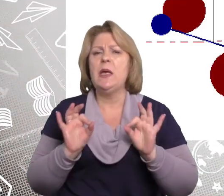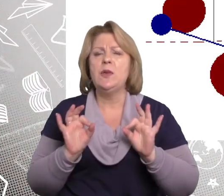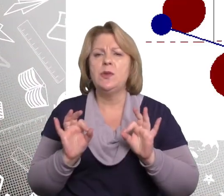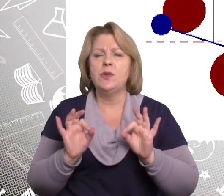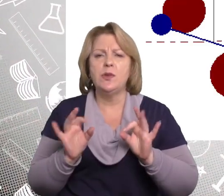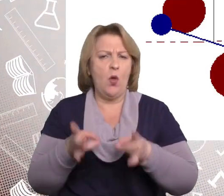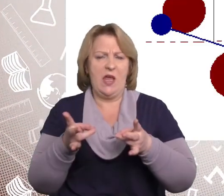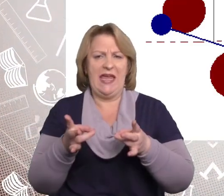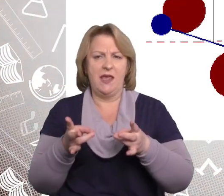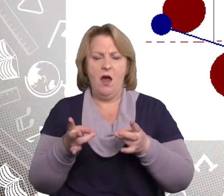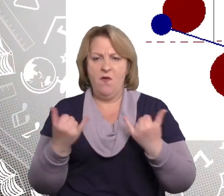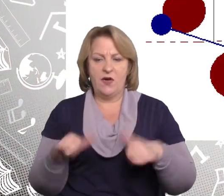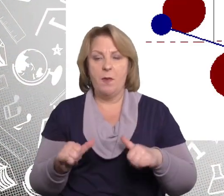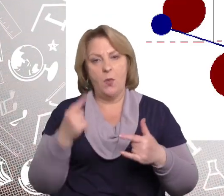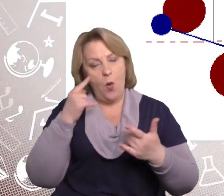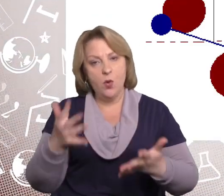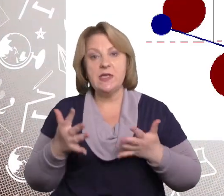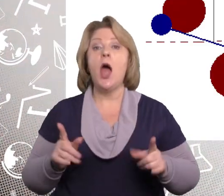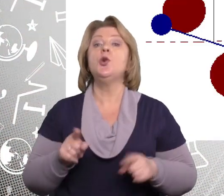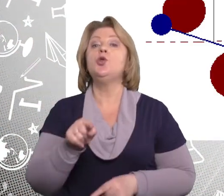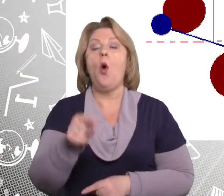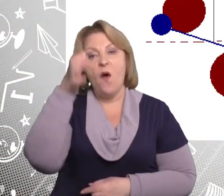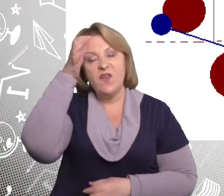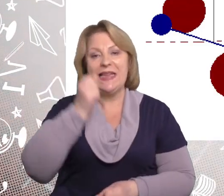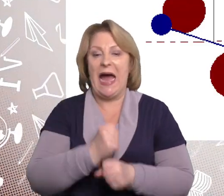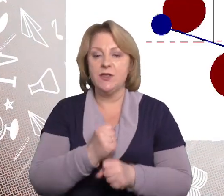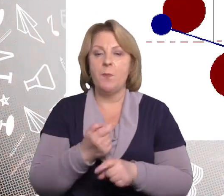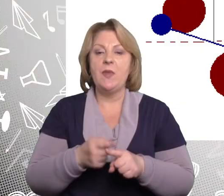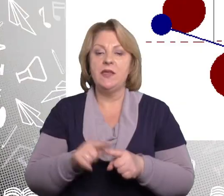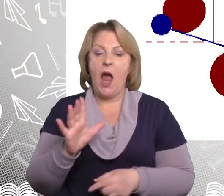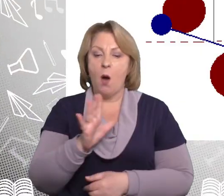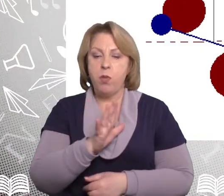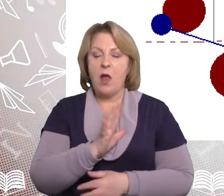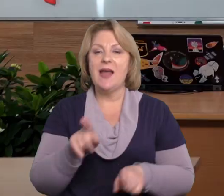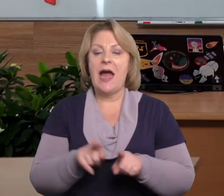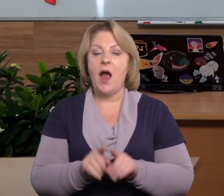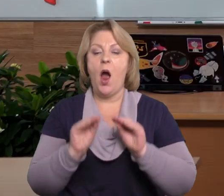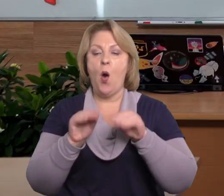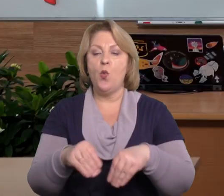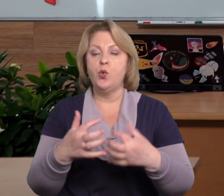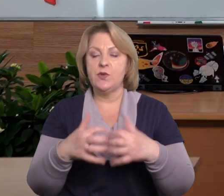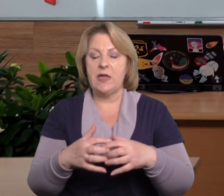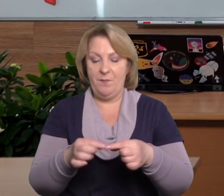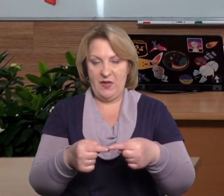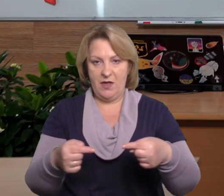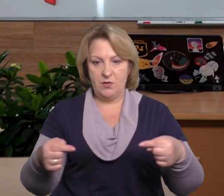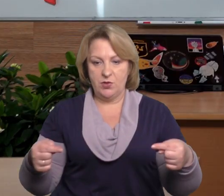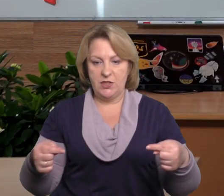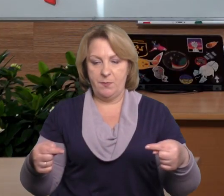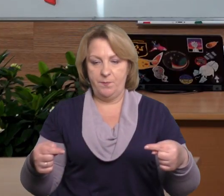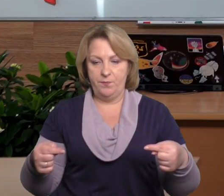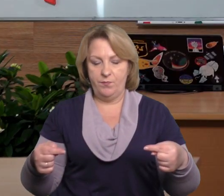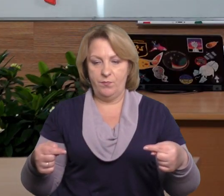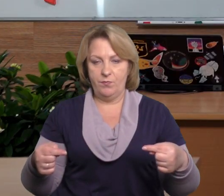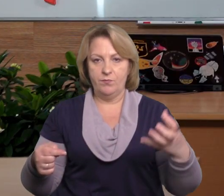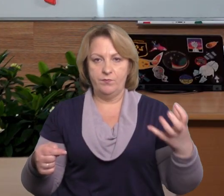що вражає. Адже уявіть собі, що він зробив. Це була ось така установка. На жординці, як ви бачите, є в